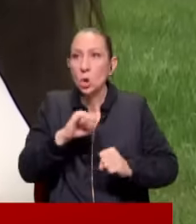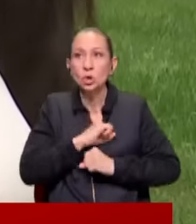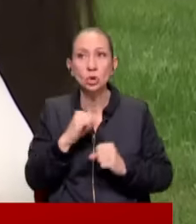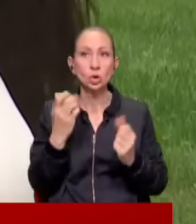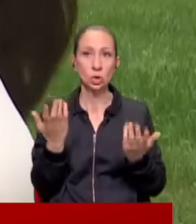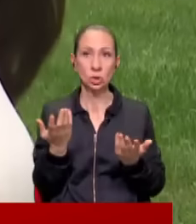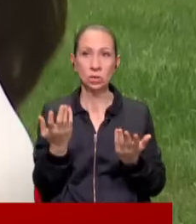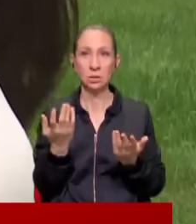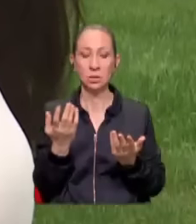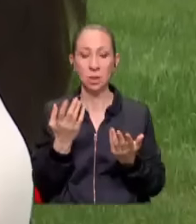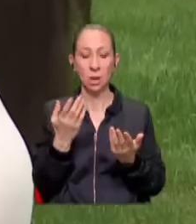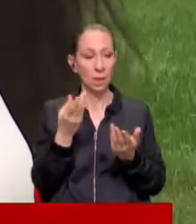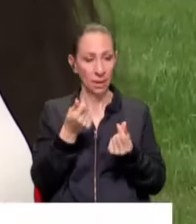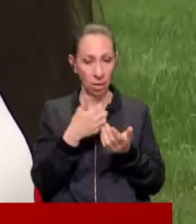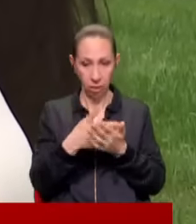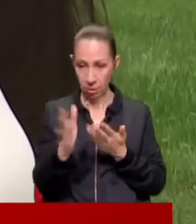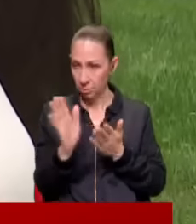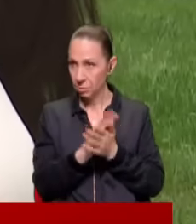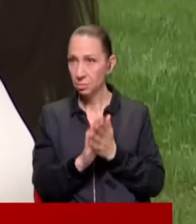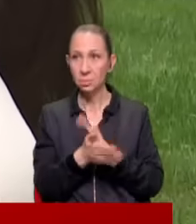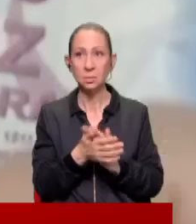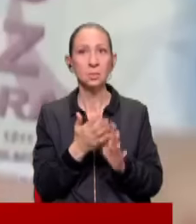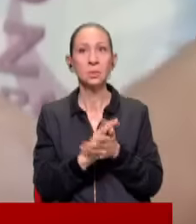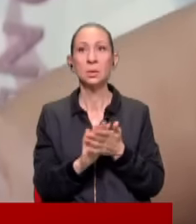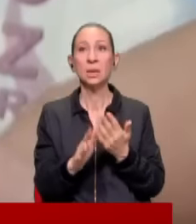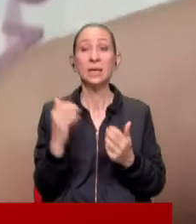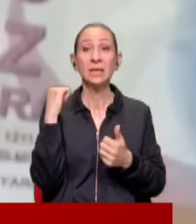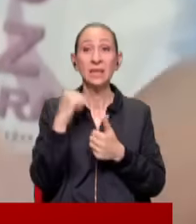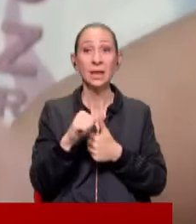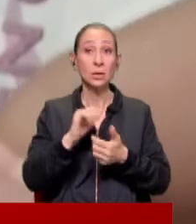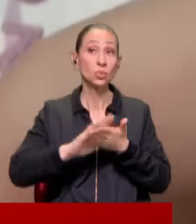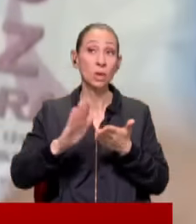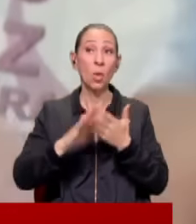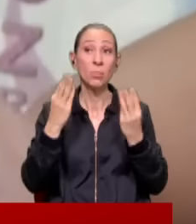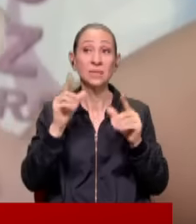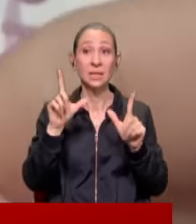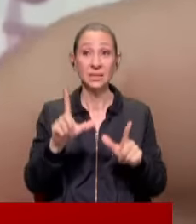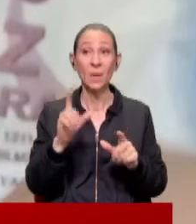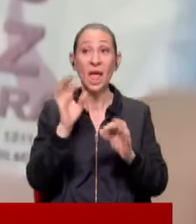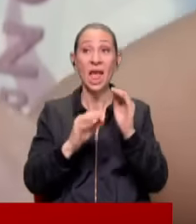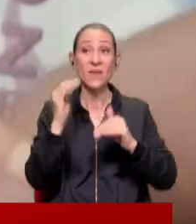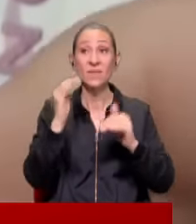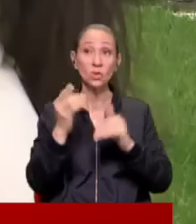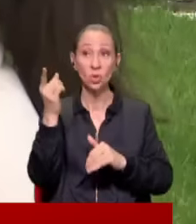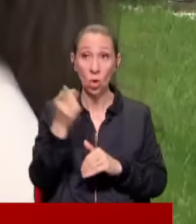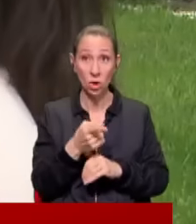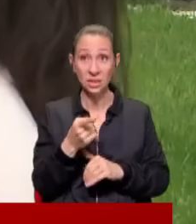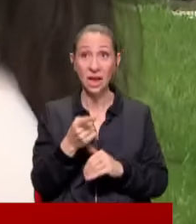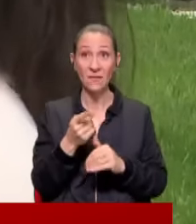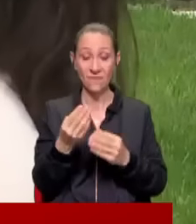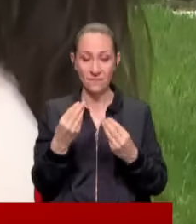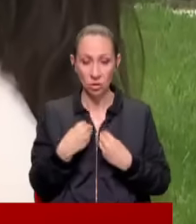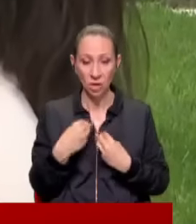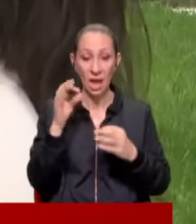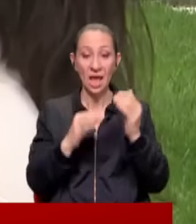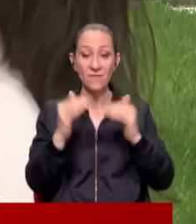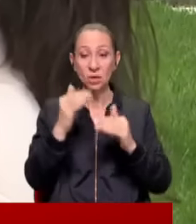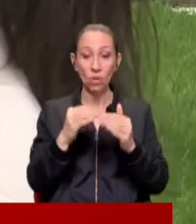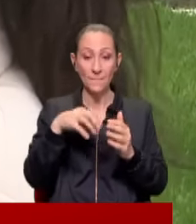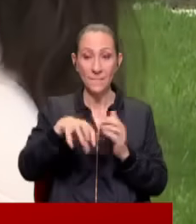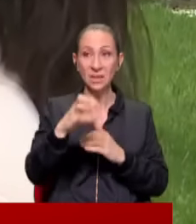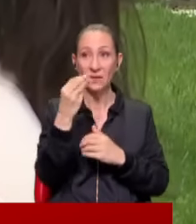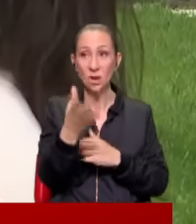Yani böyle akıp gittiğini görüyorsunuz elinizdeki paranın. Tekrar güncellenmeli. Hep enflasyon oranında veriliyordu ve enflasyon payı